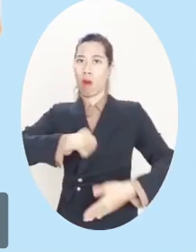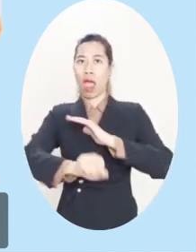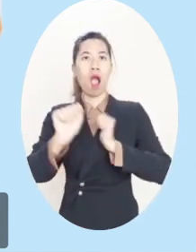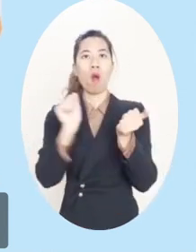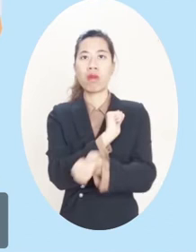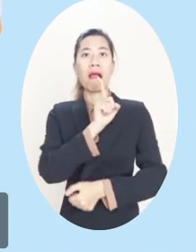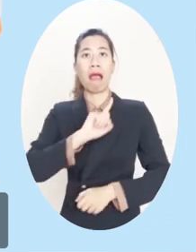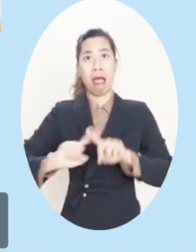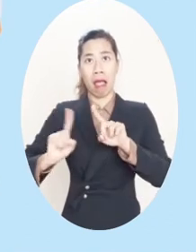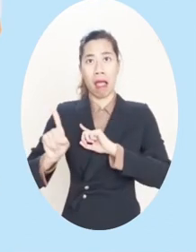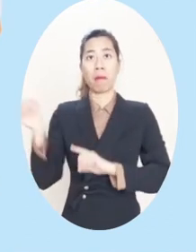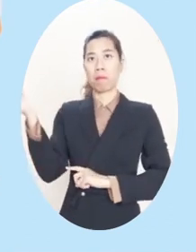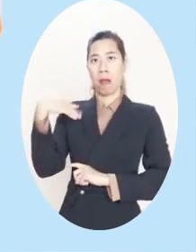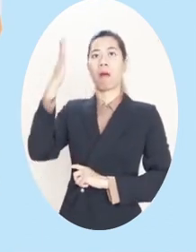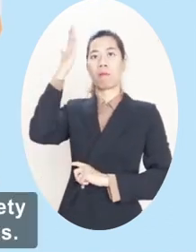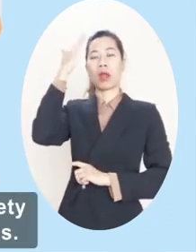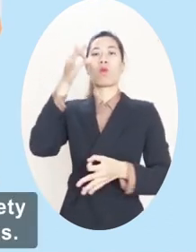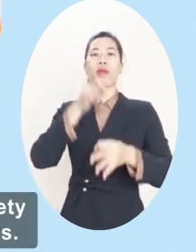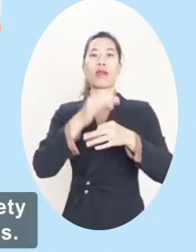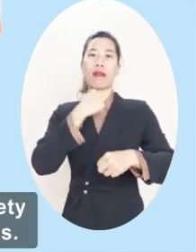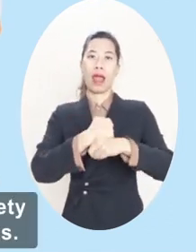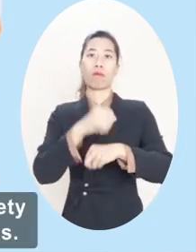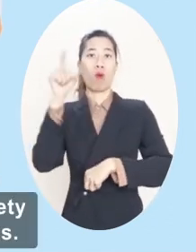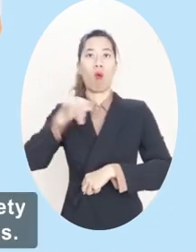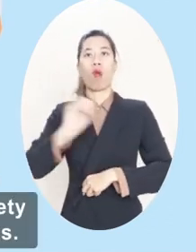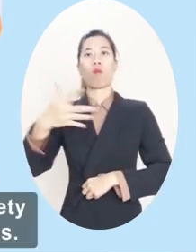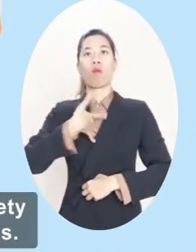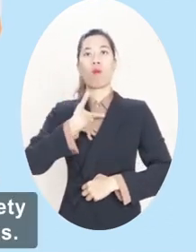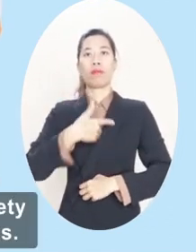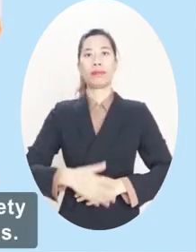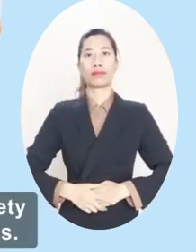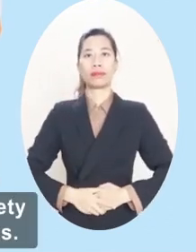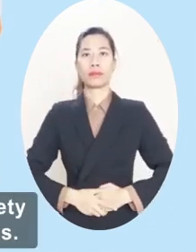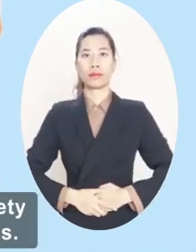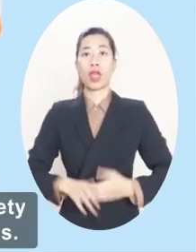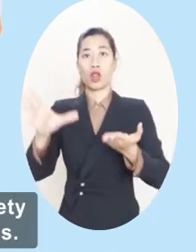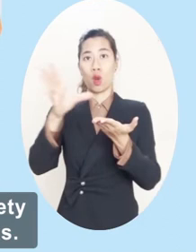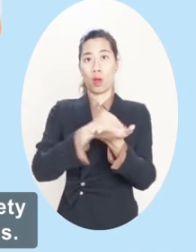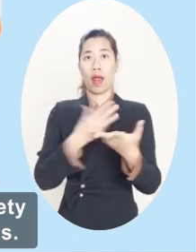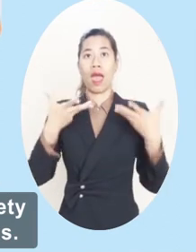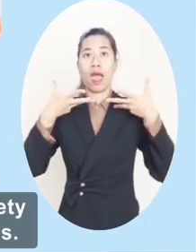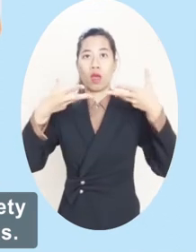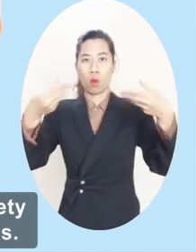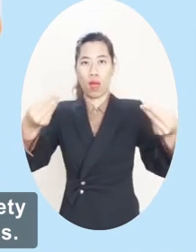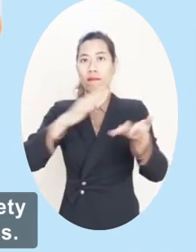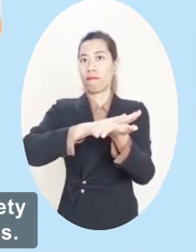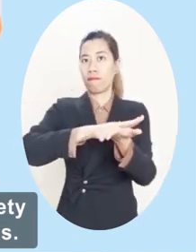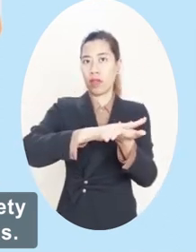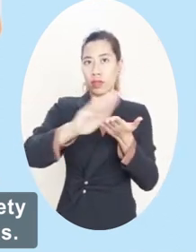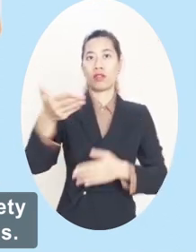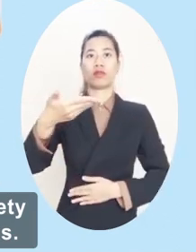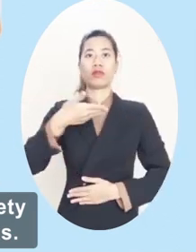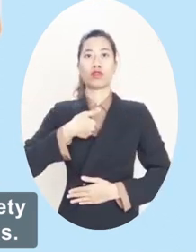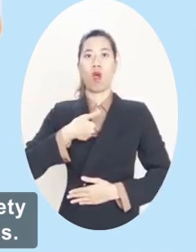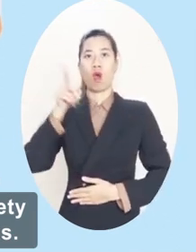nguy cơ, yêu cầu của công việc. Người lao động phải được người sử dụng lao động bảo đảm điều kiện an toàn, vệ sinh lao động khi làm các công việc